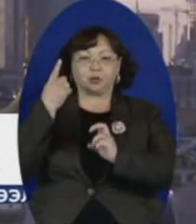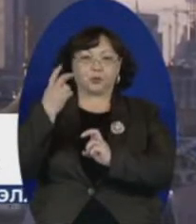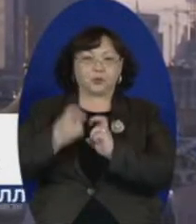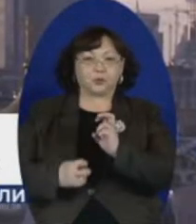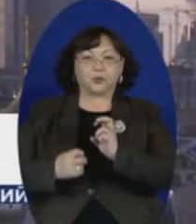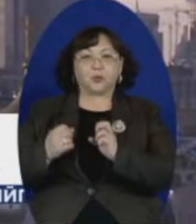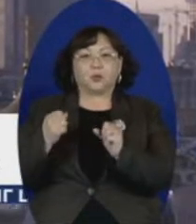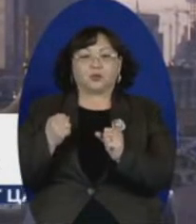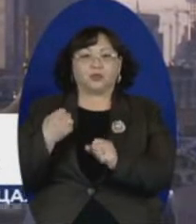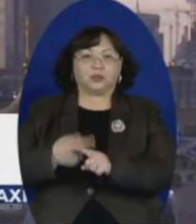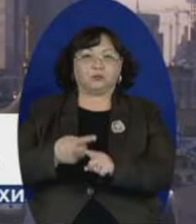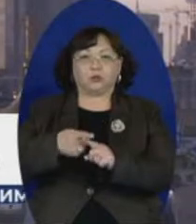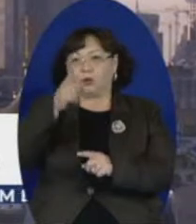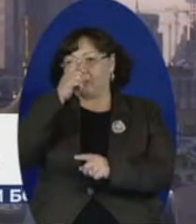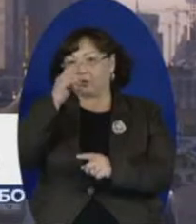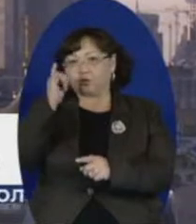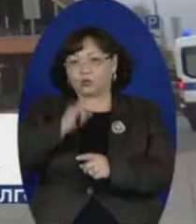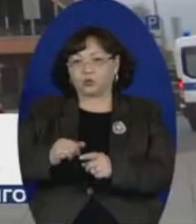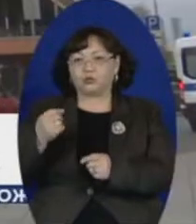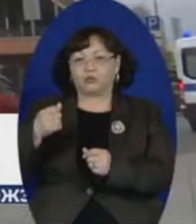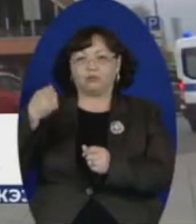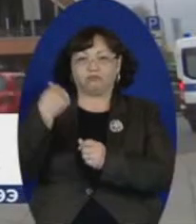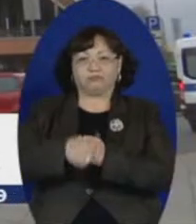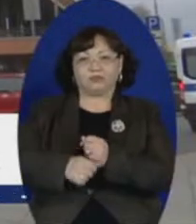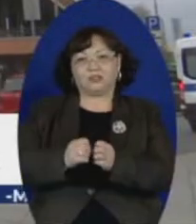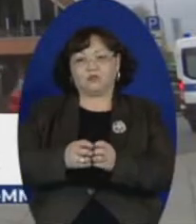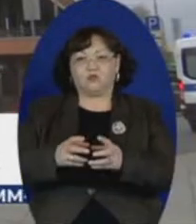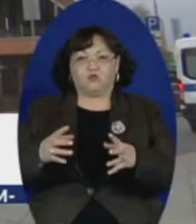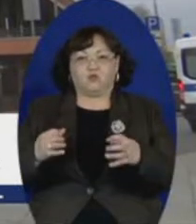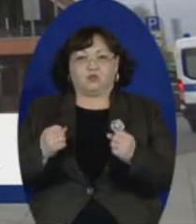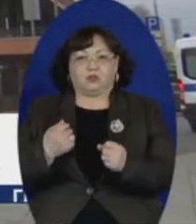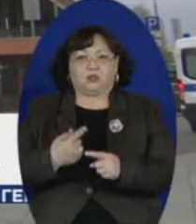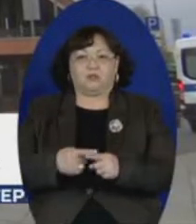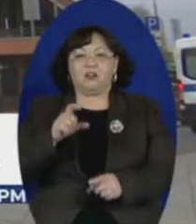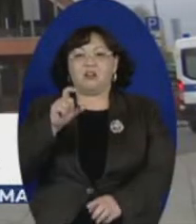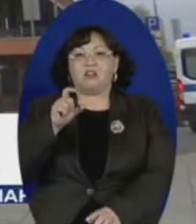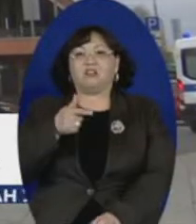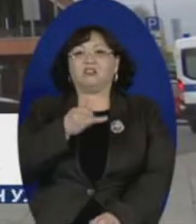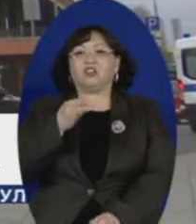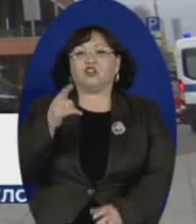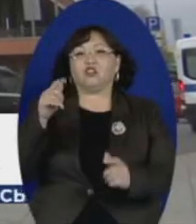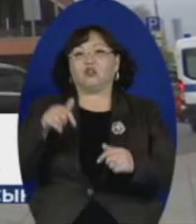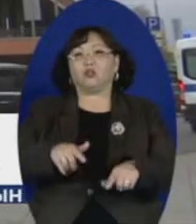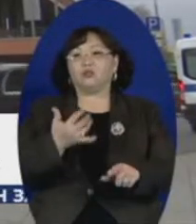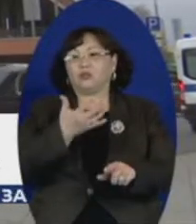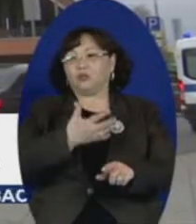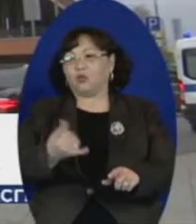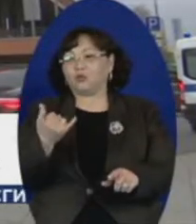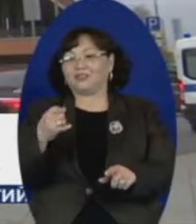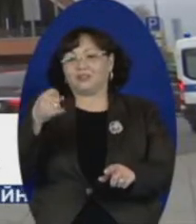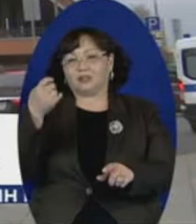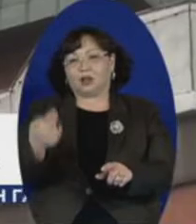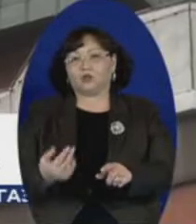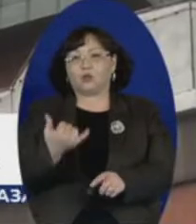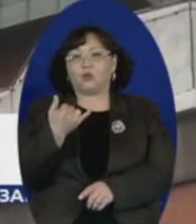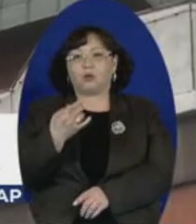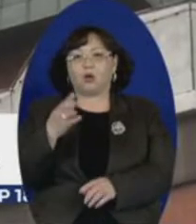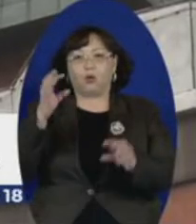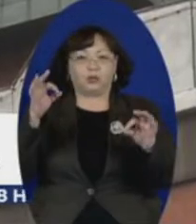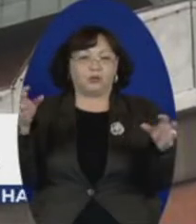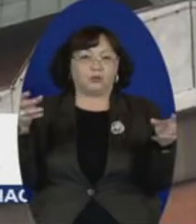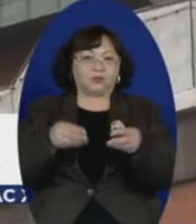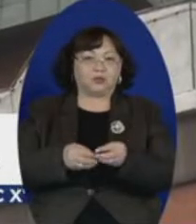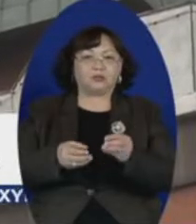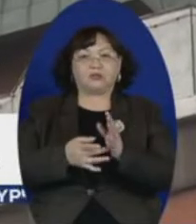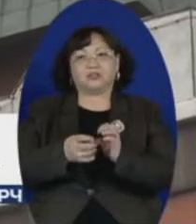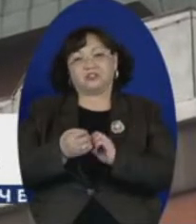төслийг Оросын талын хөрөнгө оруулалтаар шийдэх, Эгийн голын усан цэклэн станц, Улаанбаатар төмөр зам хувь нийлүүлсэн нэгдлийн техникийн шинжилтийг